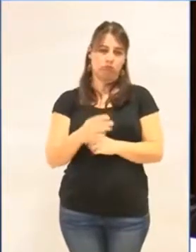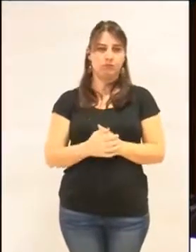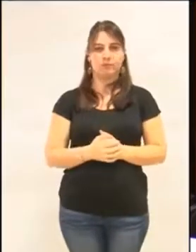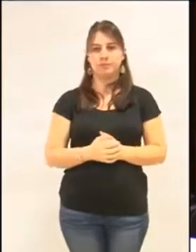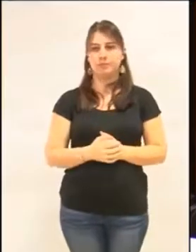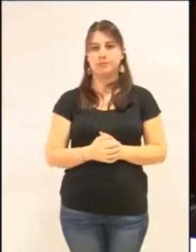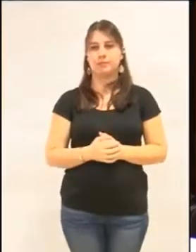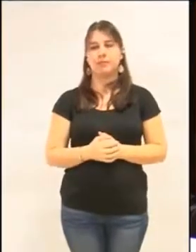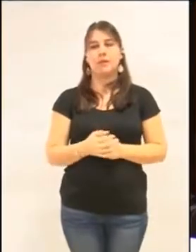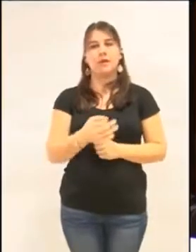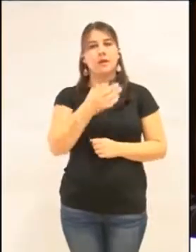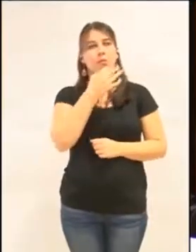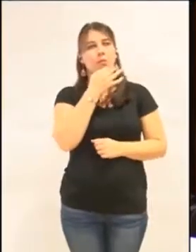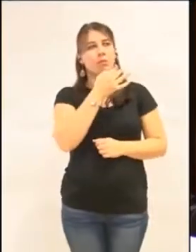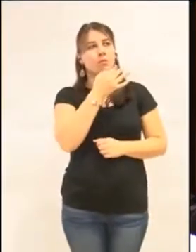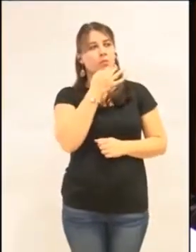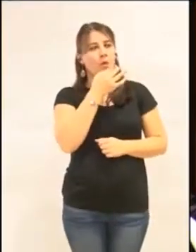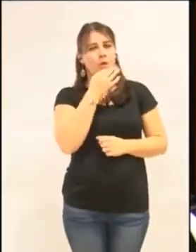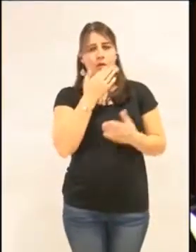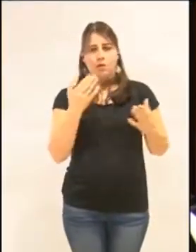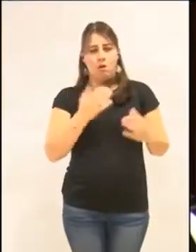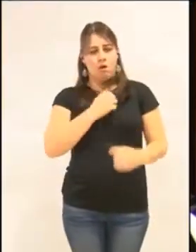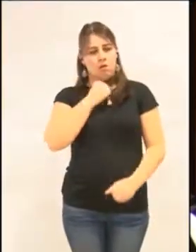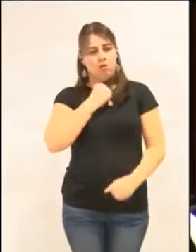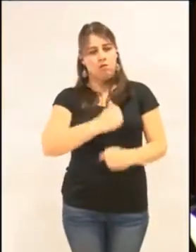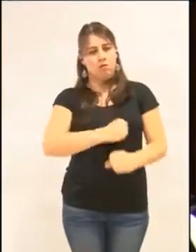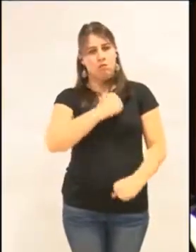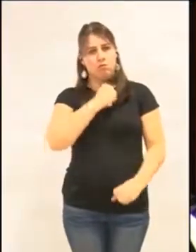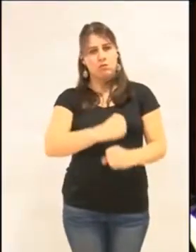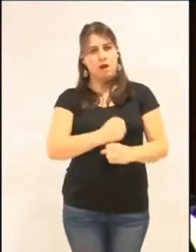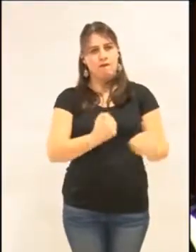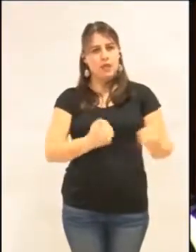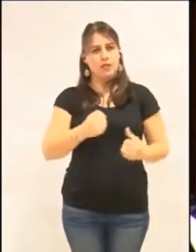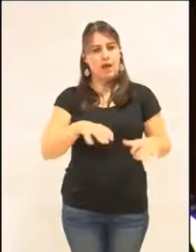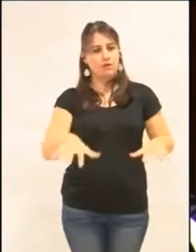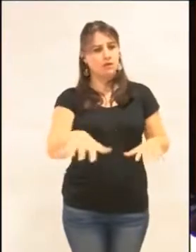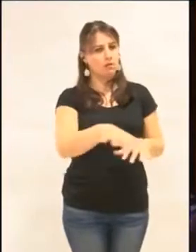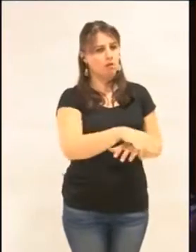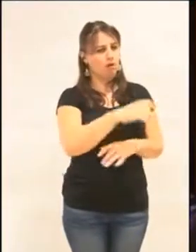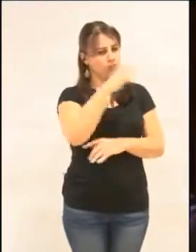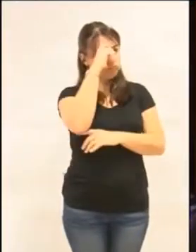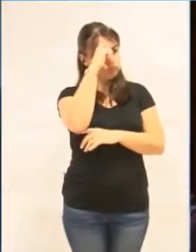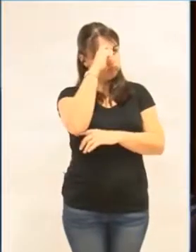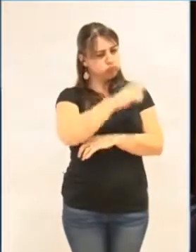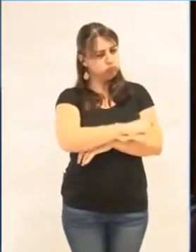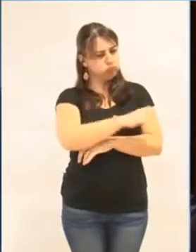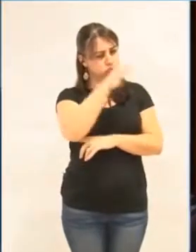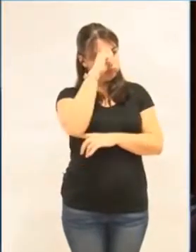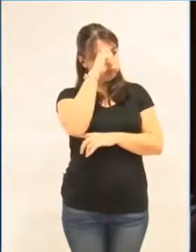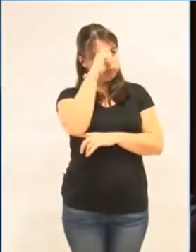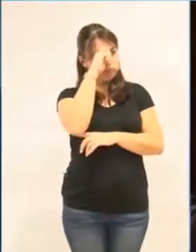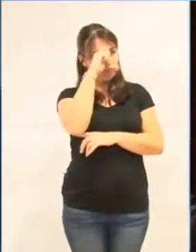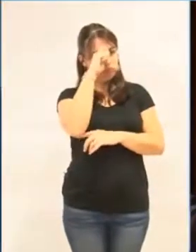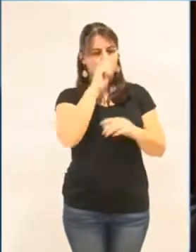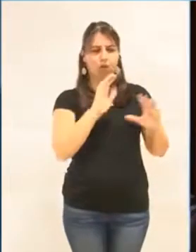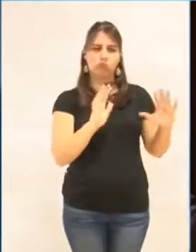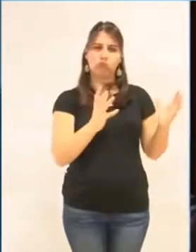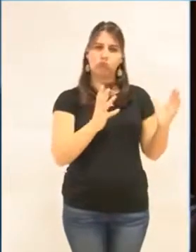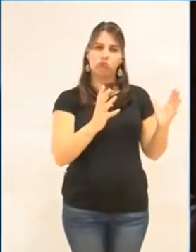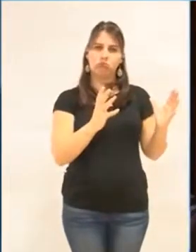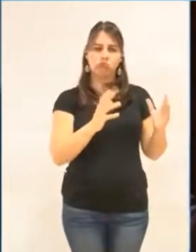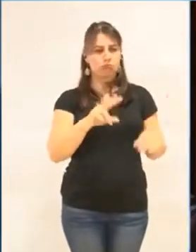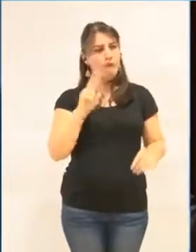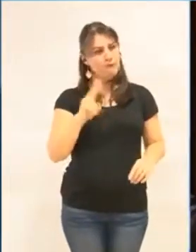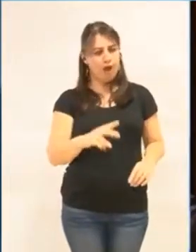Je veux à ce propos saluer le travail réalisé par les services à cette occasion. Et c'est un motif de